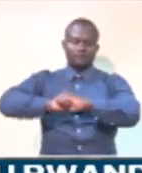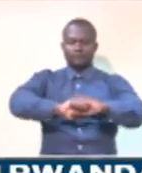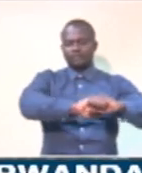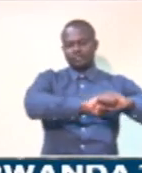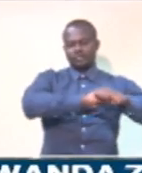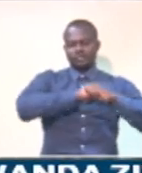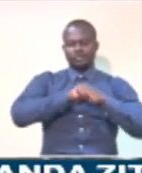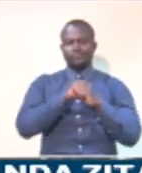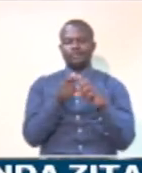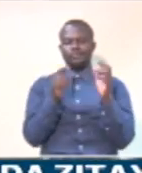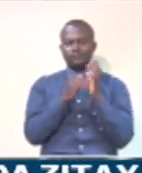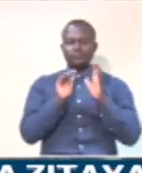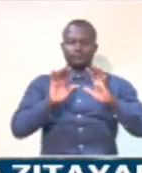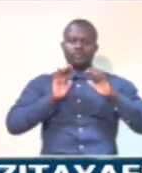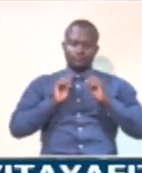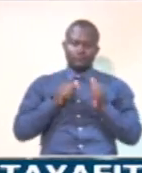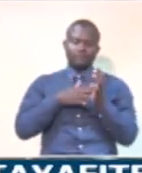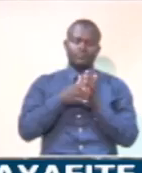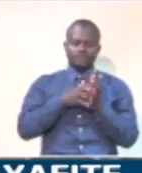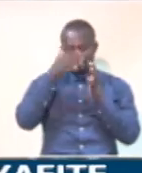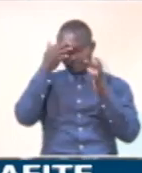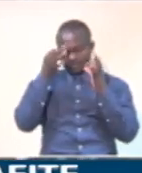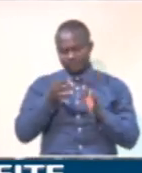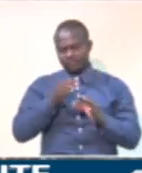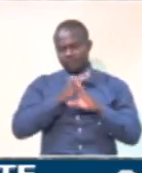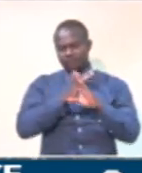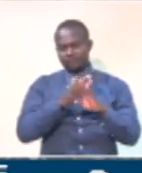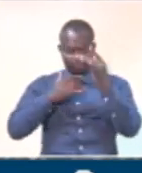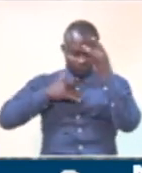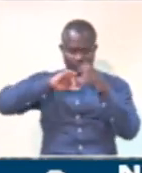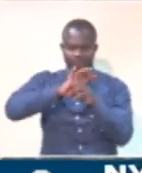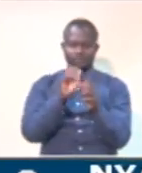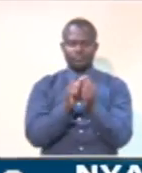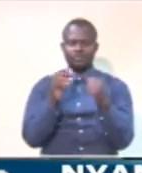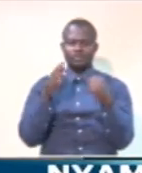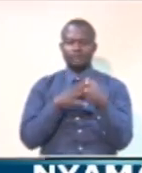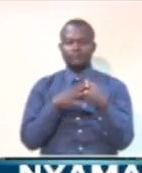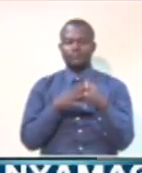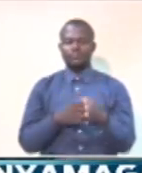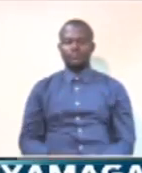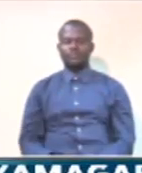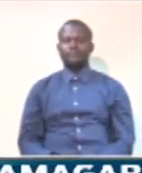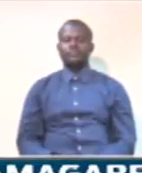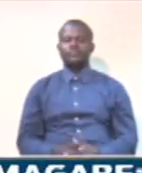umutekano, kandi bakirinda kudohoka ku ngamba zo kwirinda COVID-19.